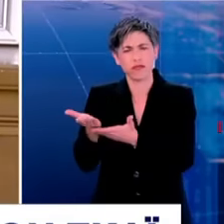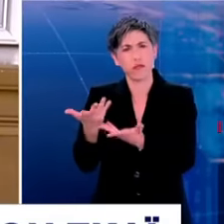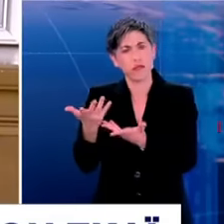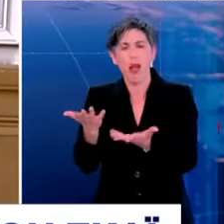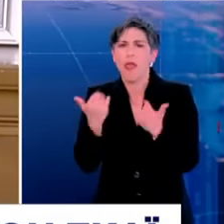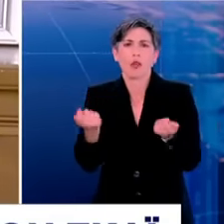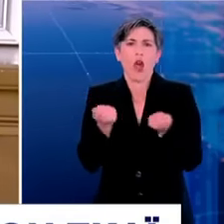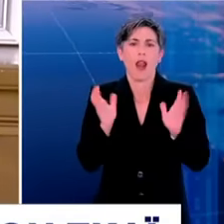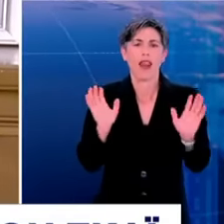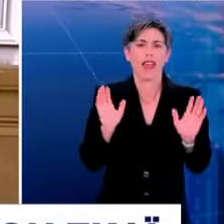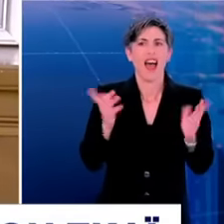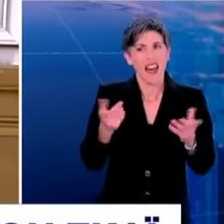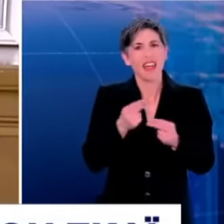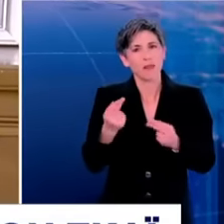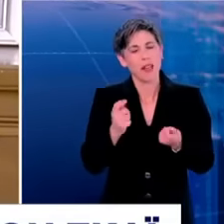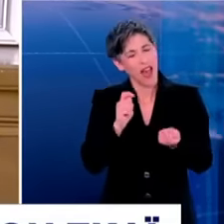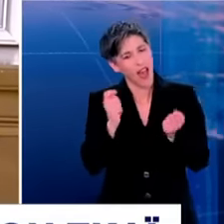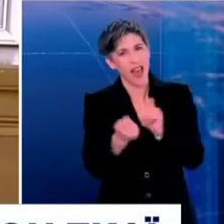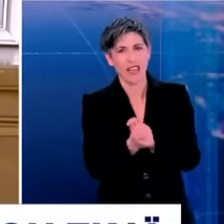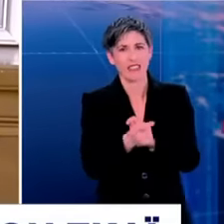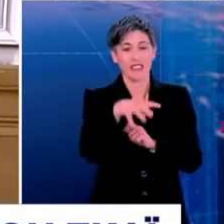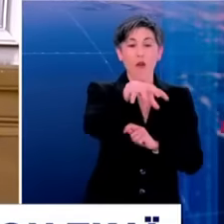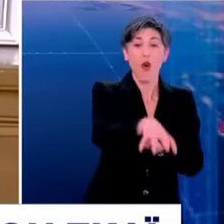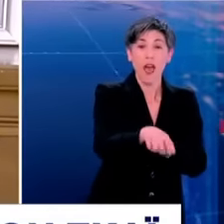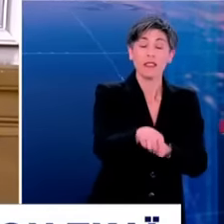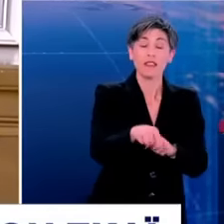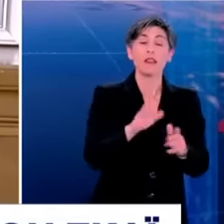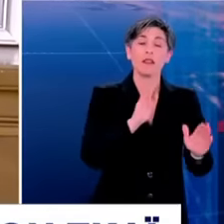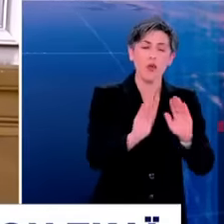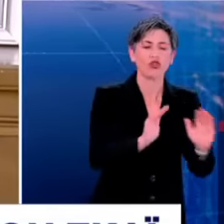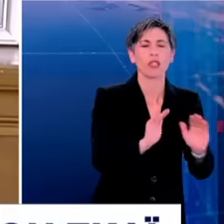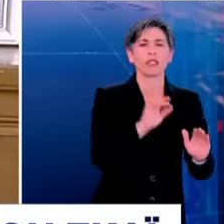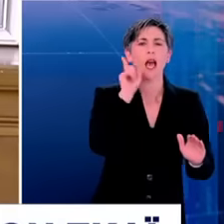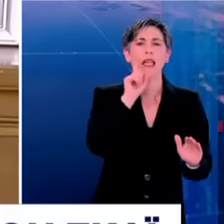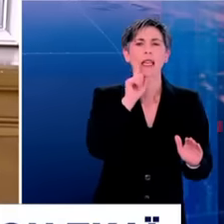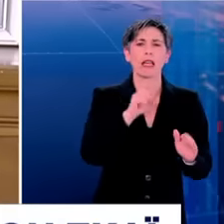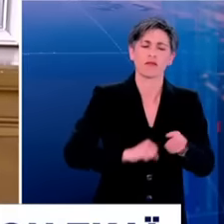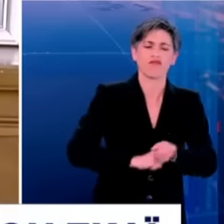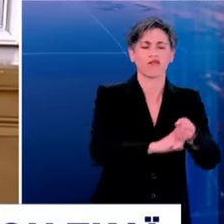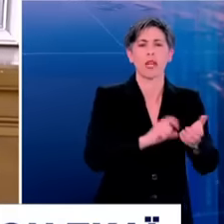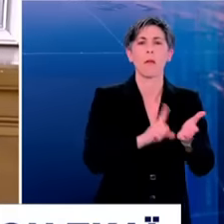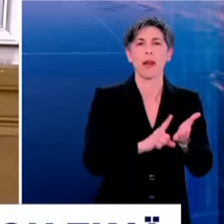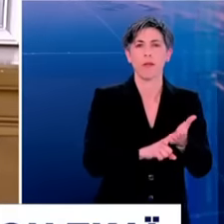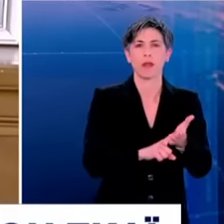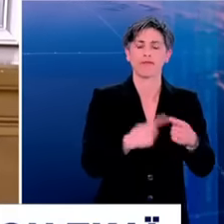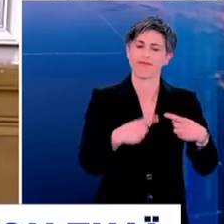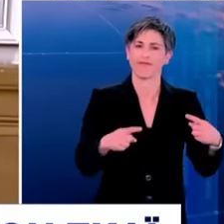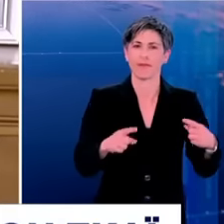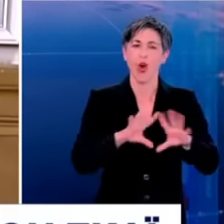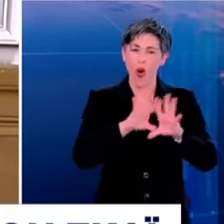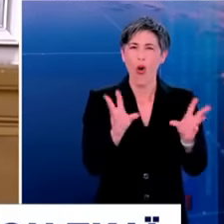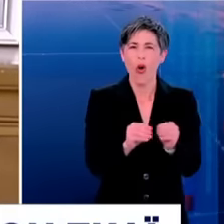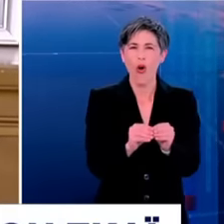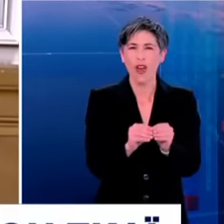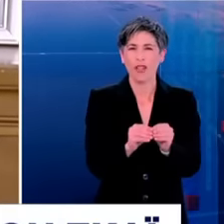θα υπάρχει μια δομή εκεί να τις προστατεύει και να μην αδιαφορεί για αυτό το οποίο μπορεί να συμβαίνει. Άρα, για μένα,